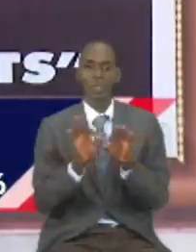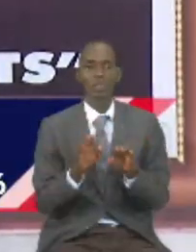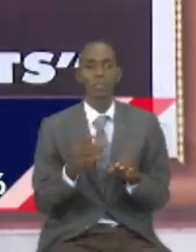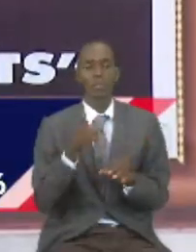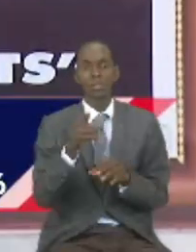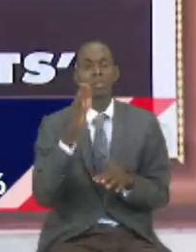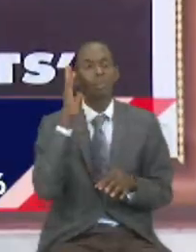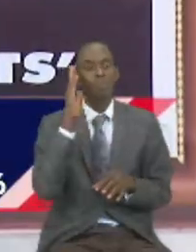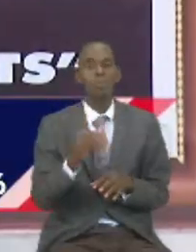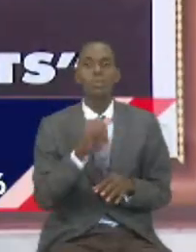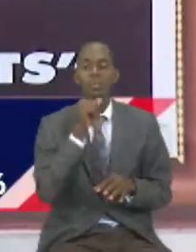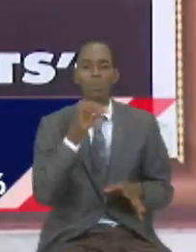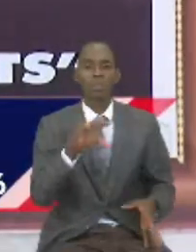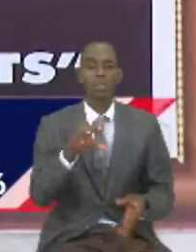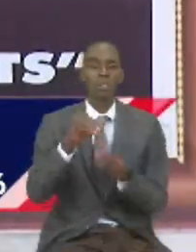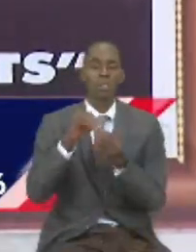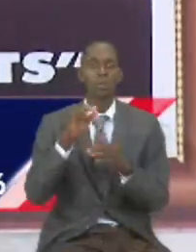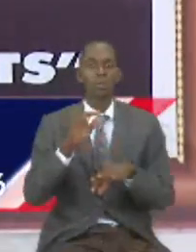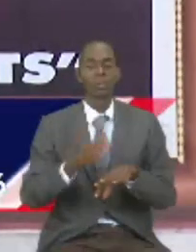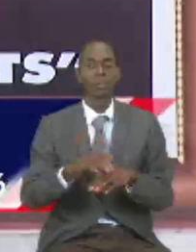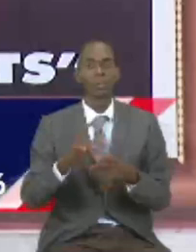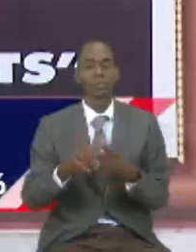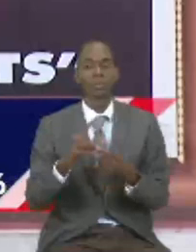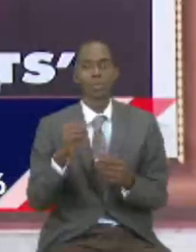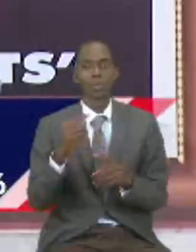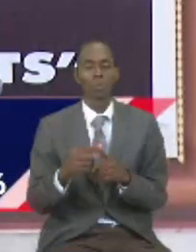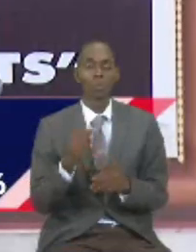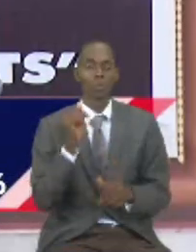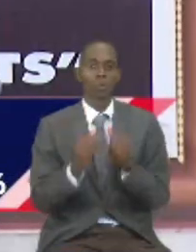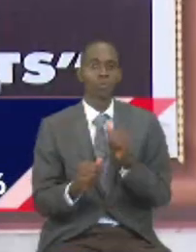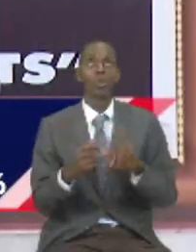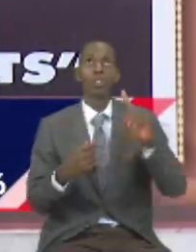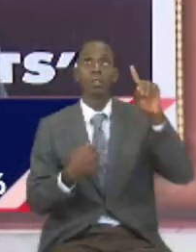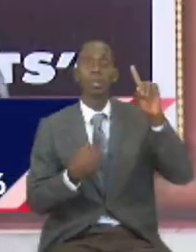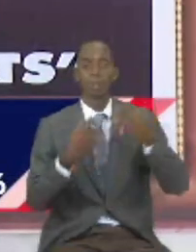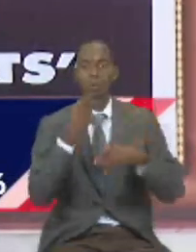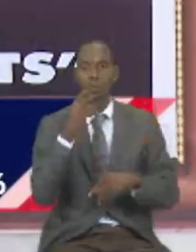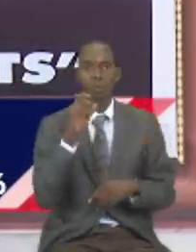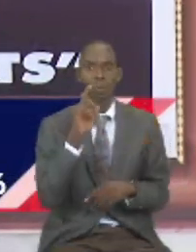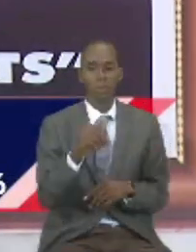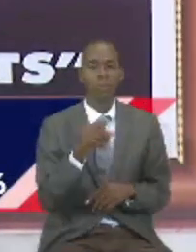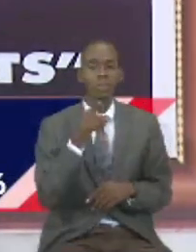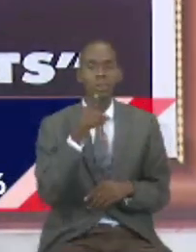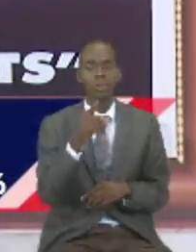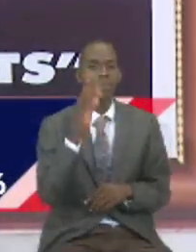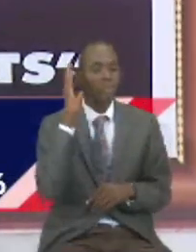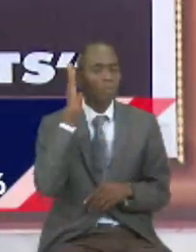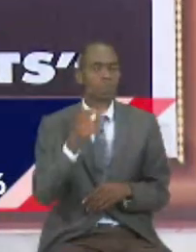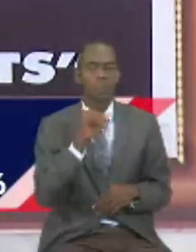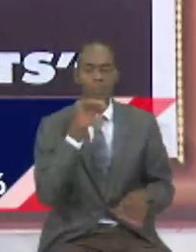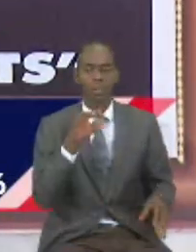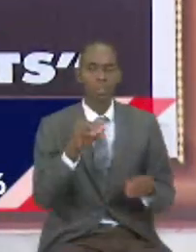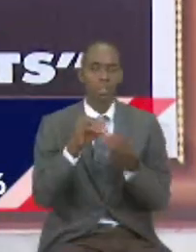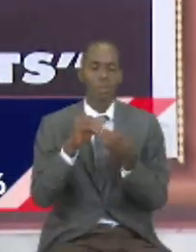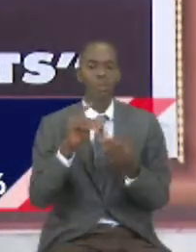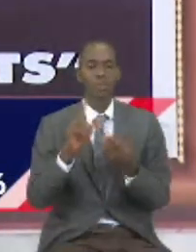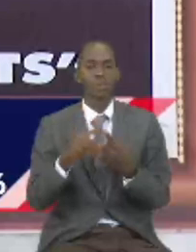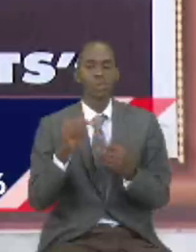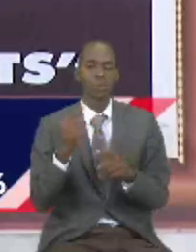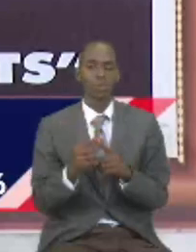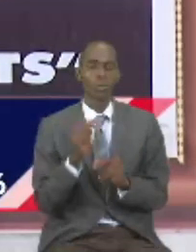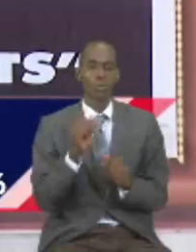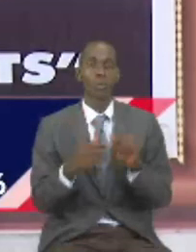important, Deutéronome 4, 2. Vous n'ajouterez rien à ce que je vous prescris. Vous n'ajouterez rien